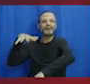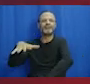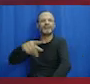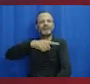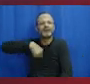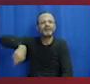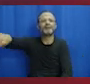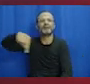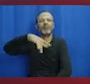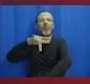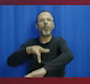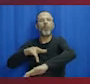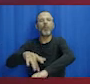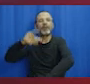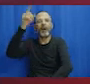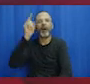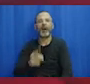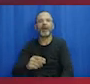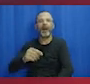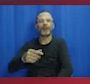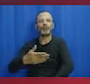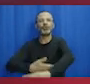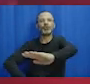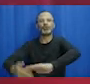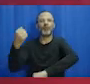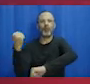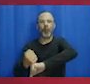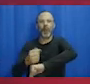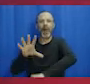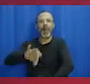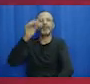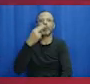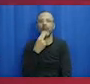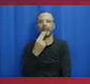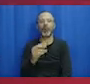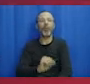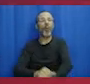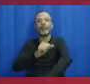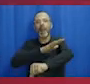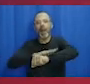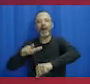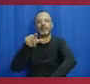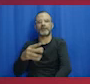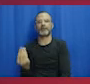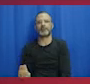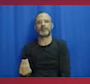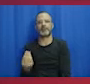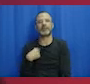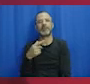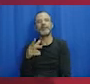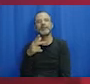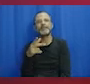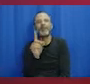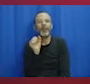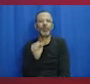والقطرية والمحلية يجب التعاون من أجل الحد أو عمليا القضاء على مثل هذه الظاهرة، مع أنني أشك في